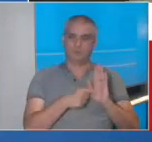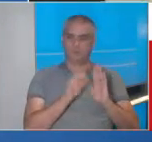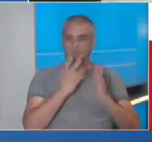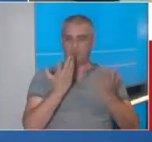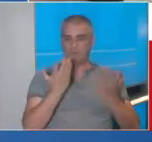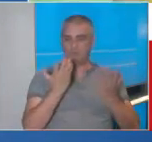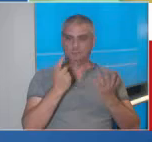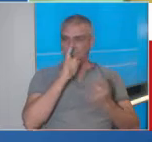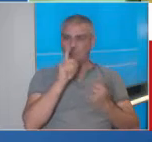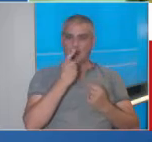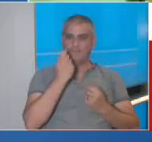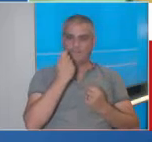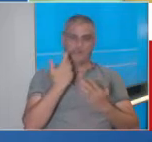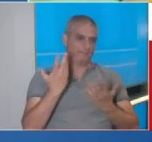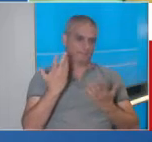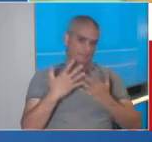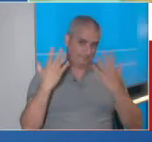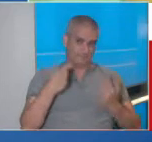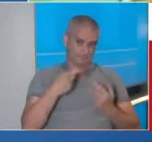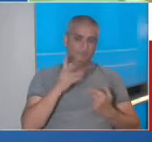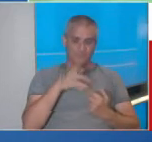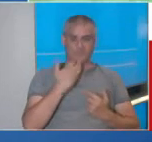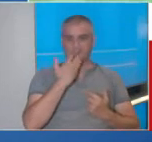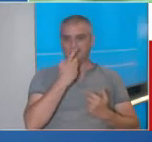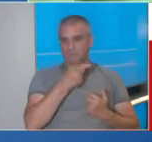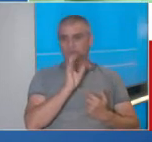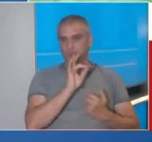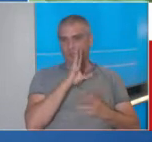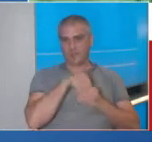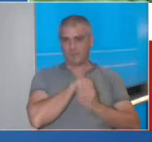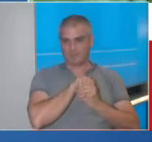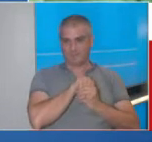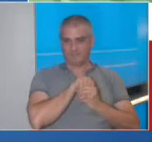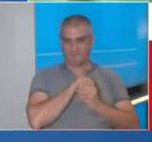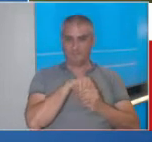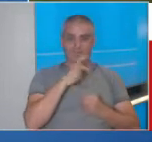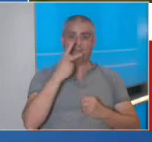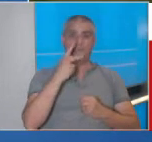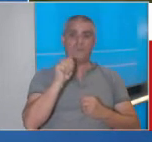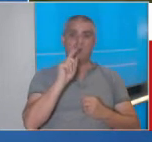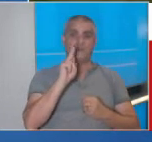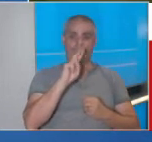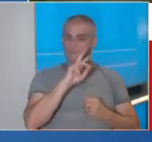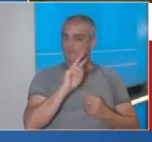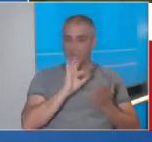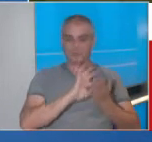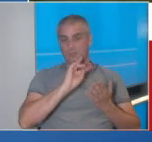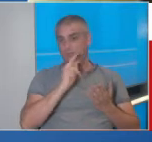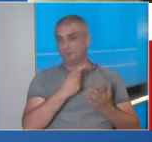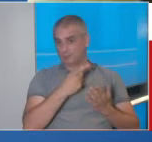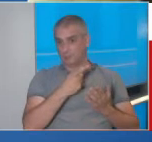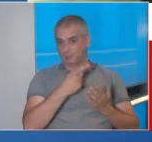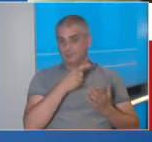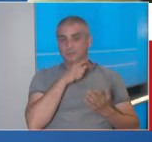הכמויות הגדולות, ואולי גם המחירים הכספיים הגדולים, זה גם הסיפור למעשה שמערב את ג'יימס פאקר. מן הצד השני, נקודה אחרת שעלתה